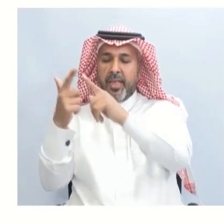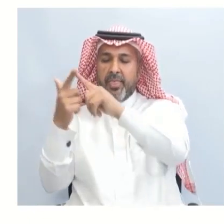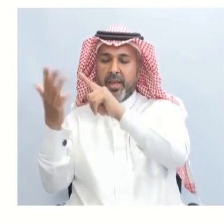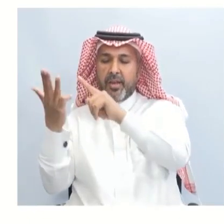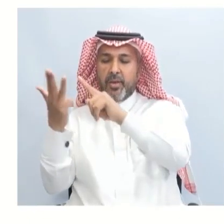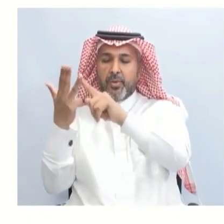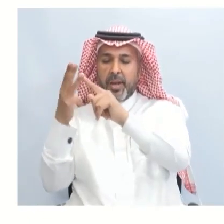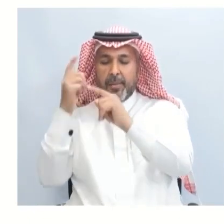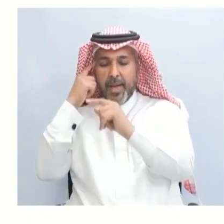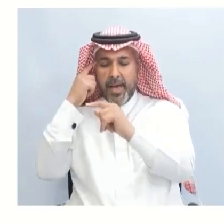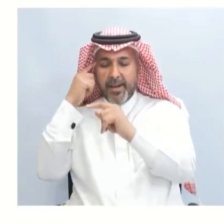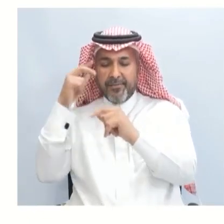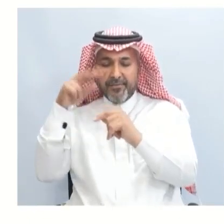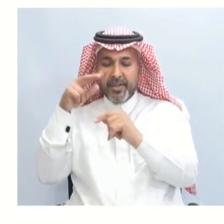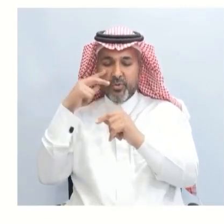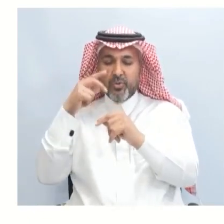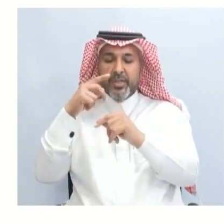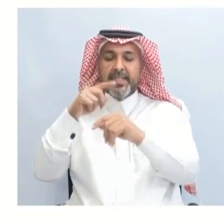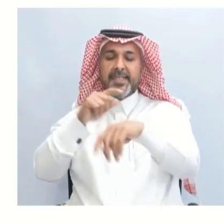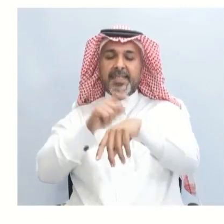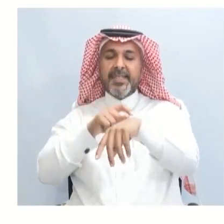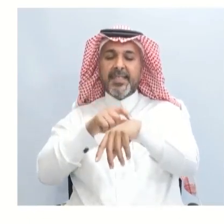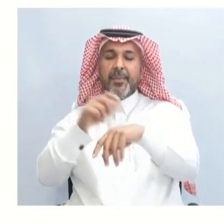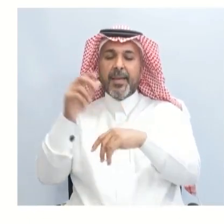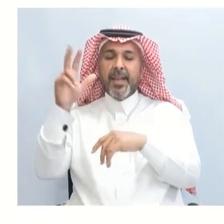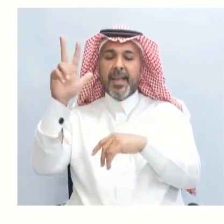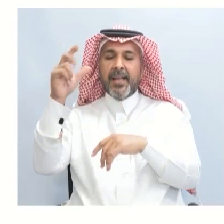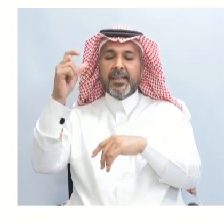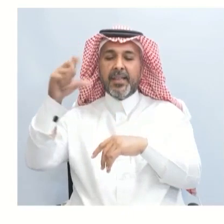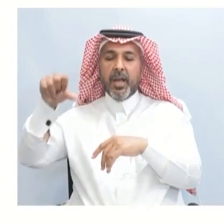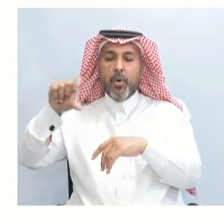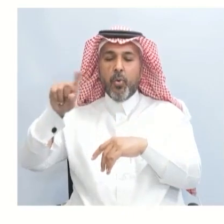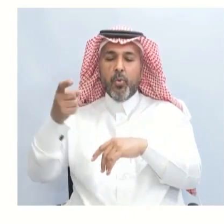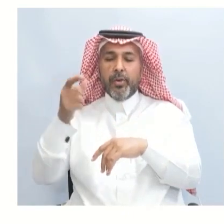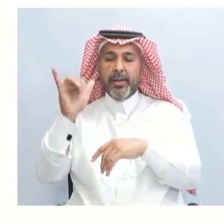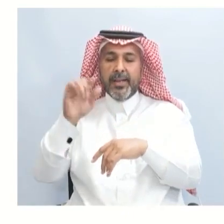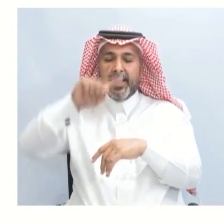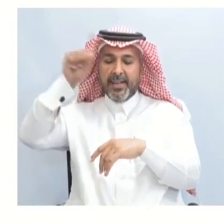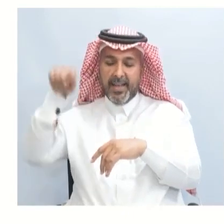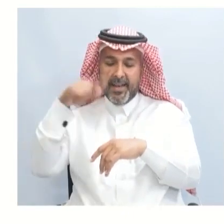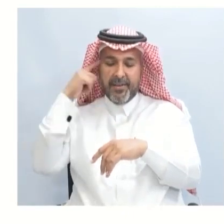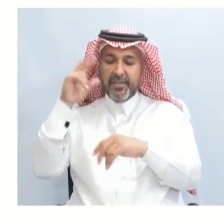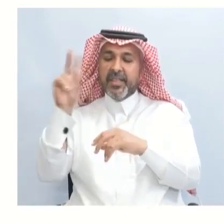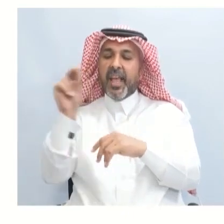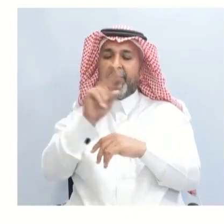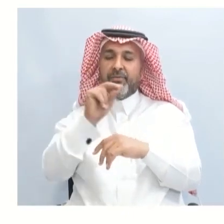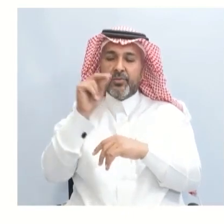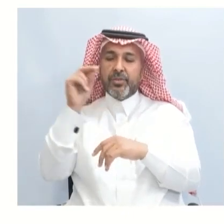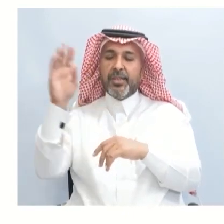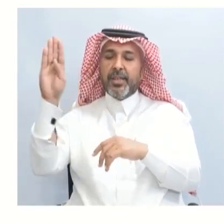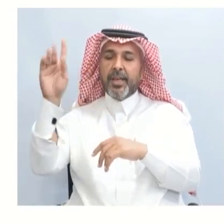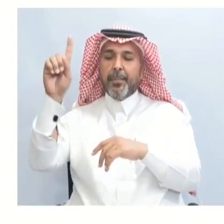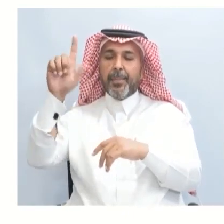كيبلر اذا نفس النتيجه ايضا انه بمساواه قانوني نيوتن توصلنا الى نفس نتائج ماذا